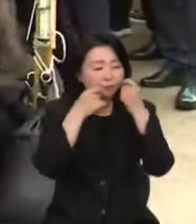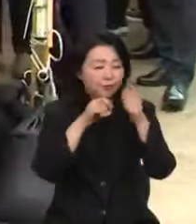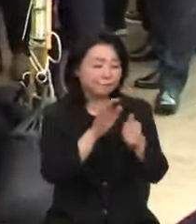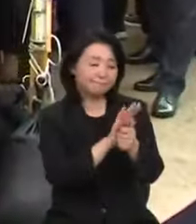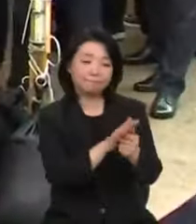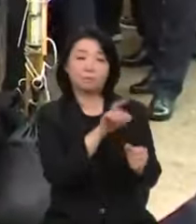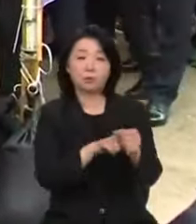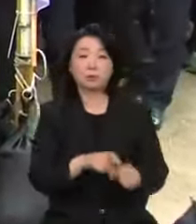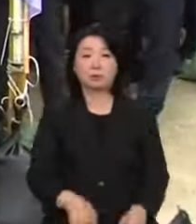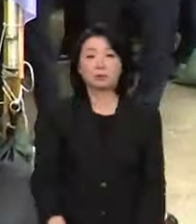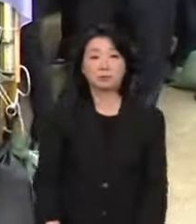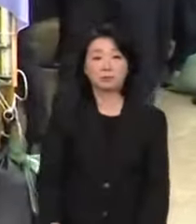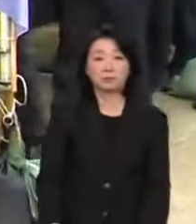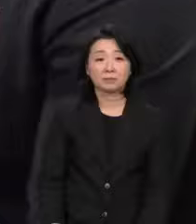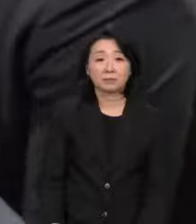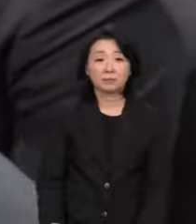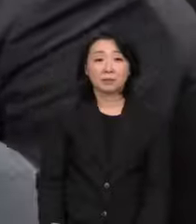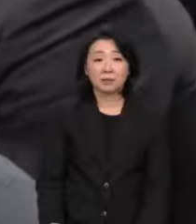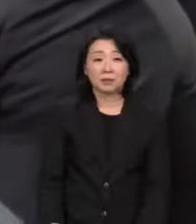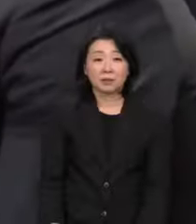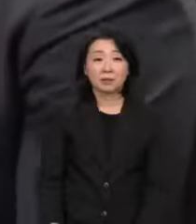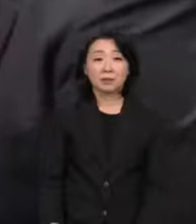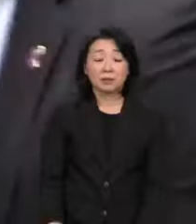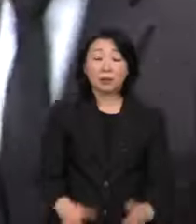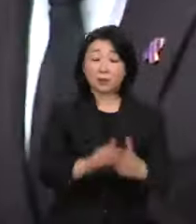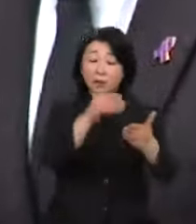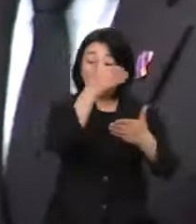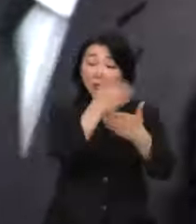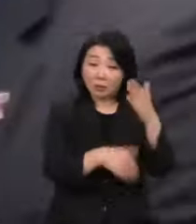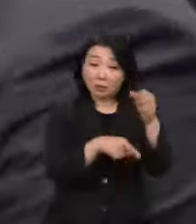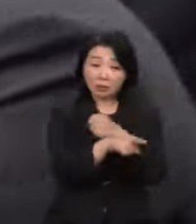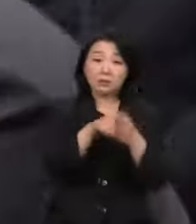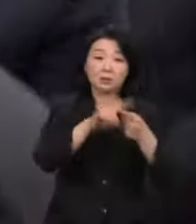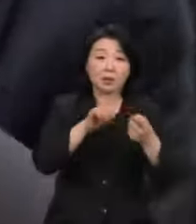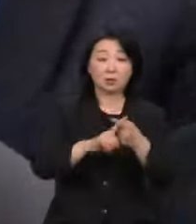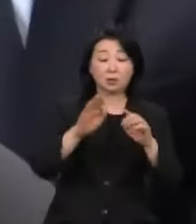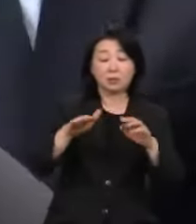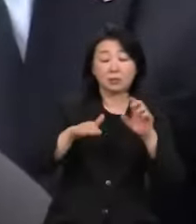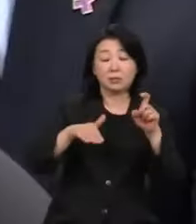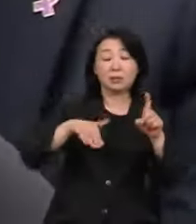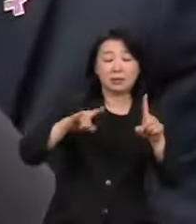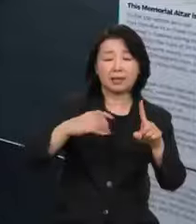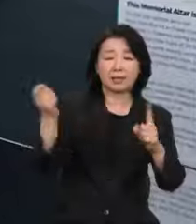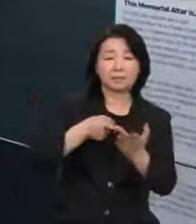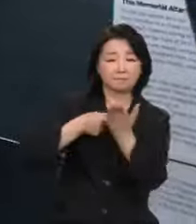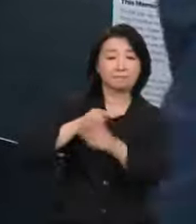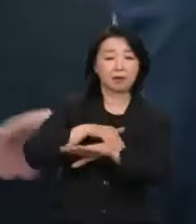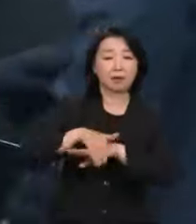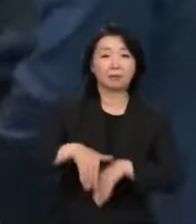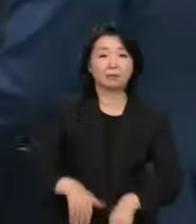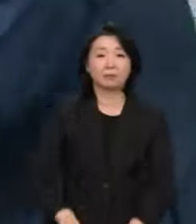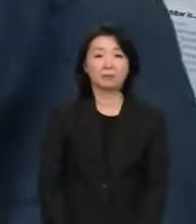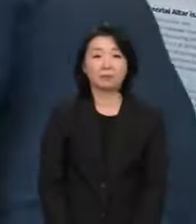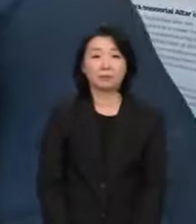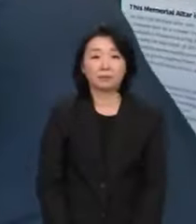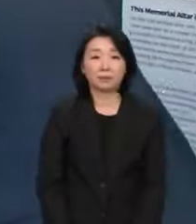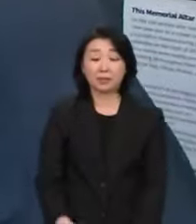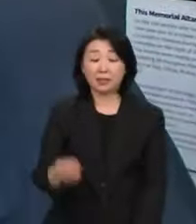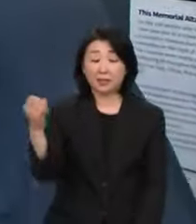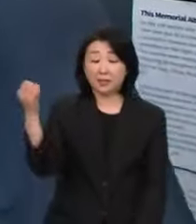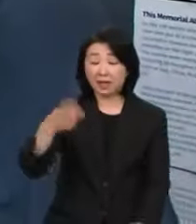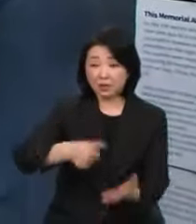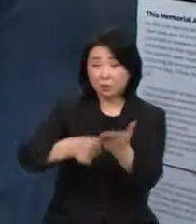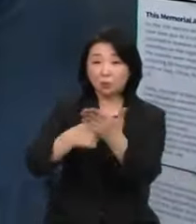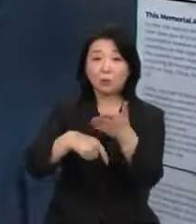후 민주당은 유가족들의 뜻에 따라 이번 21대 국회 임기 내 재의결을 추진하겠다고 밝혔습니다. 재의결을